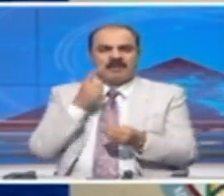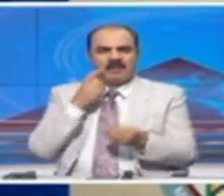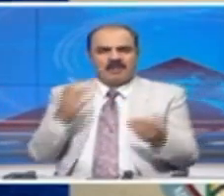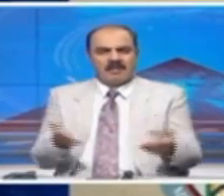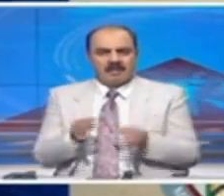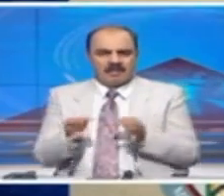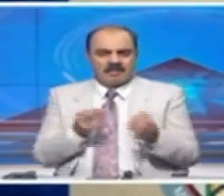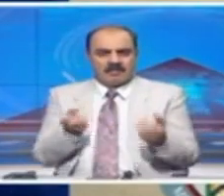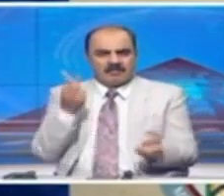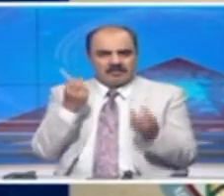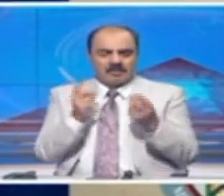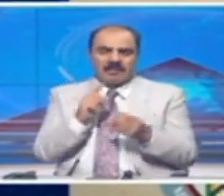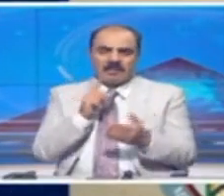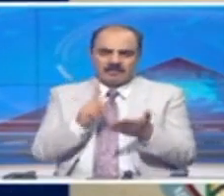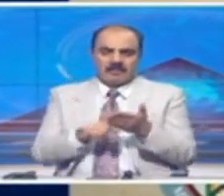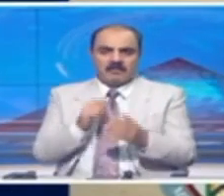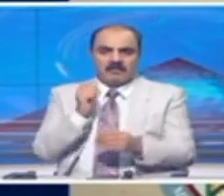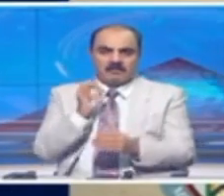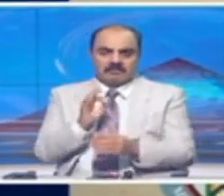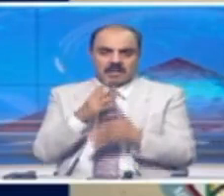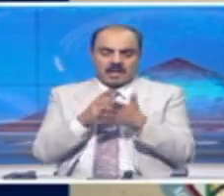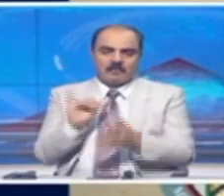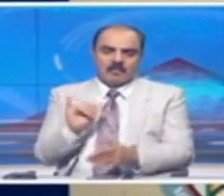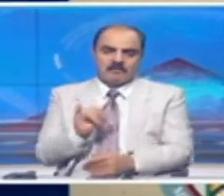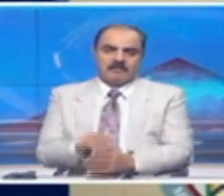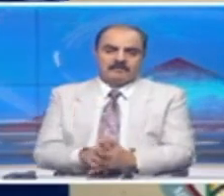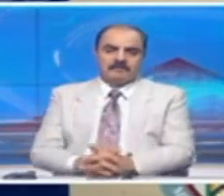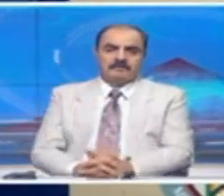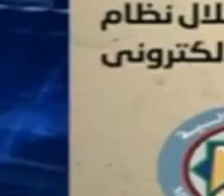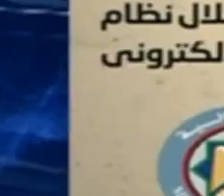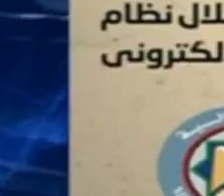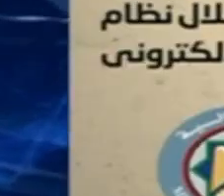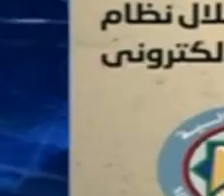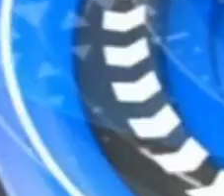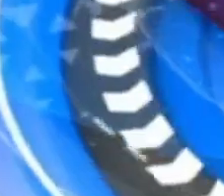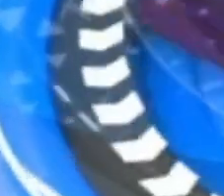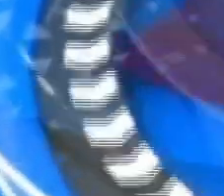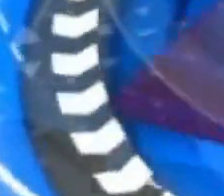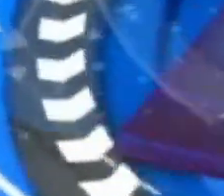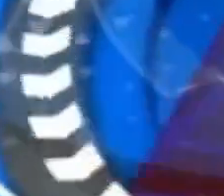بضرورة تحري الدقة قبل نشر مثل هذه الشائعات.